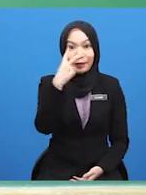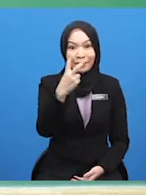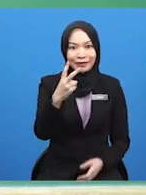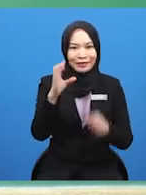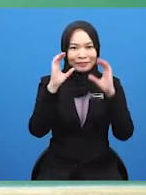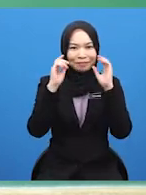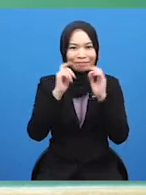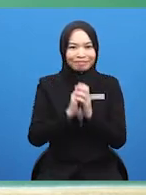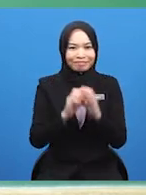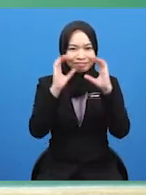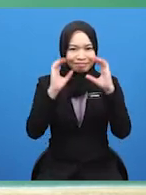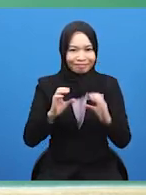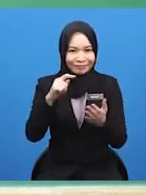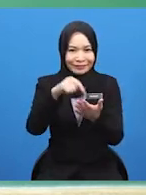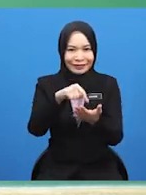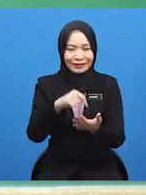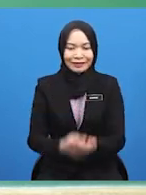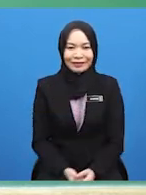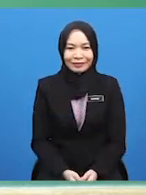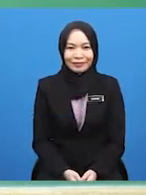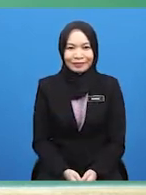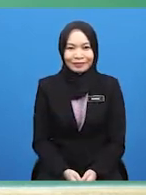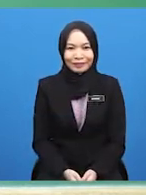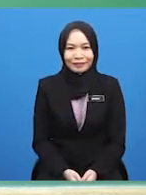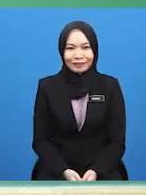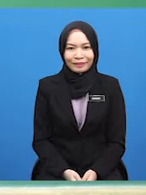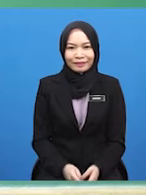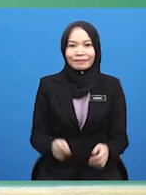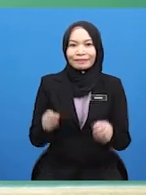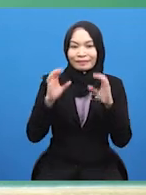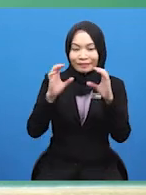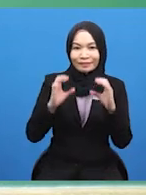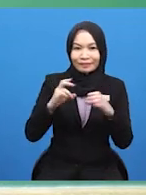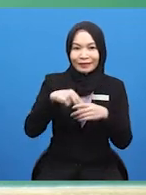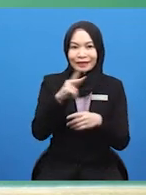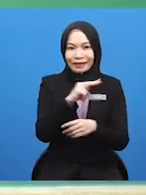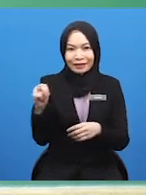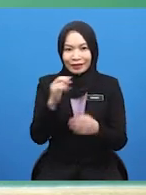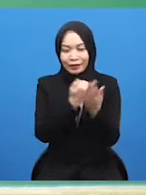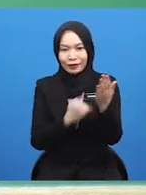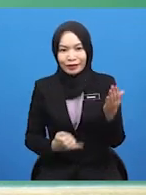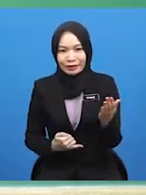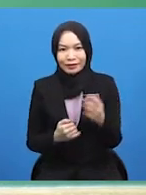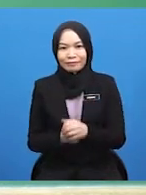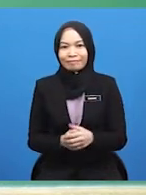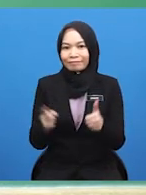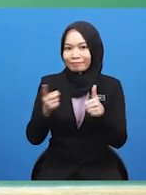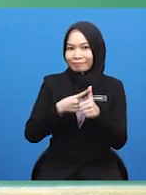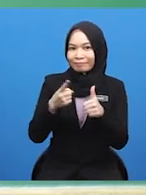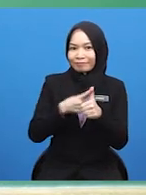lukisan penghasilan sesuatu karya. Kita saksikan. Teknik-teknik penghasilan lukisan. Teknik